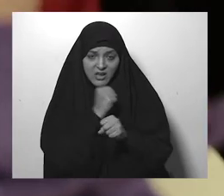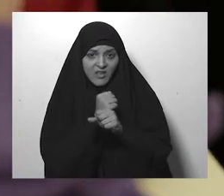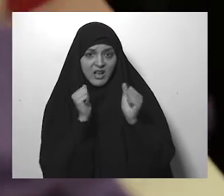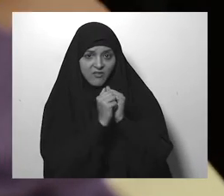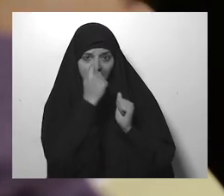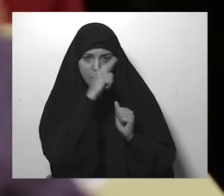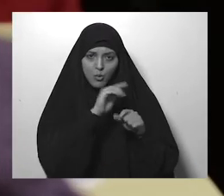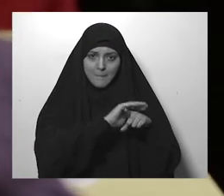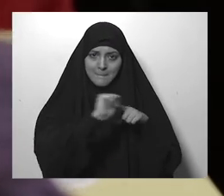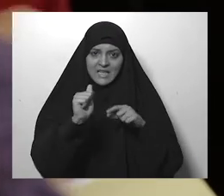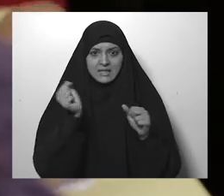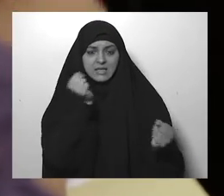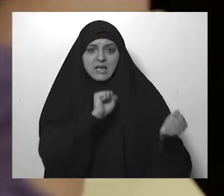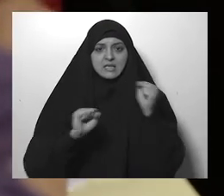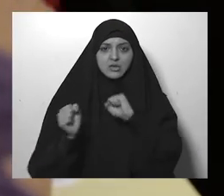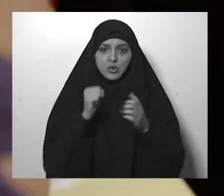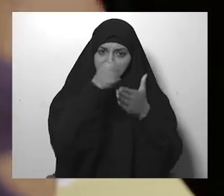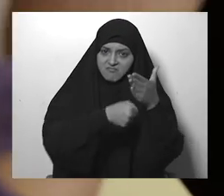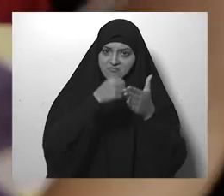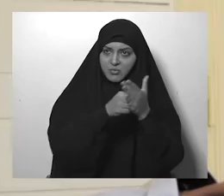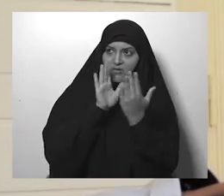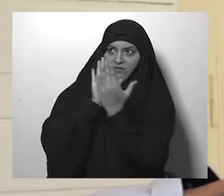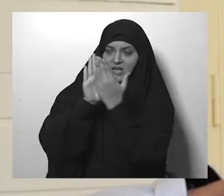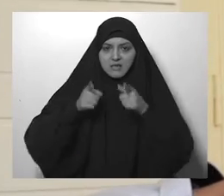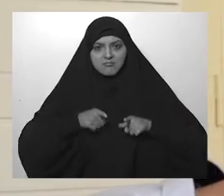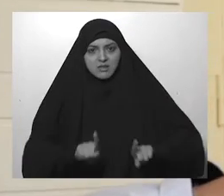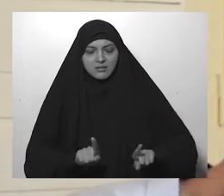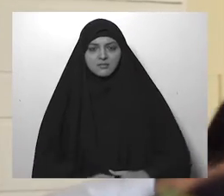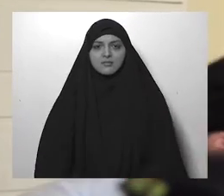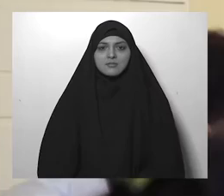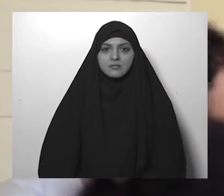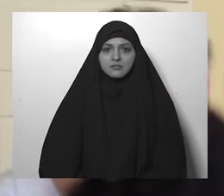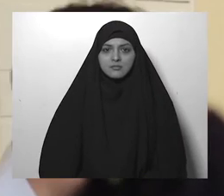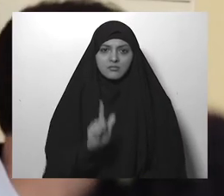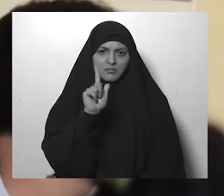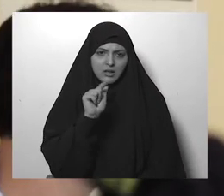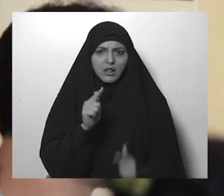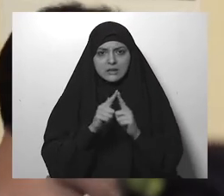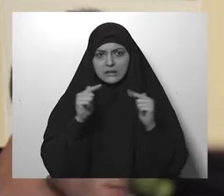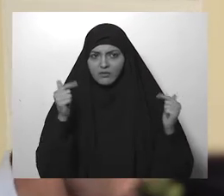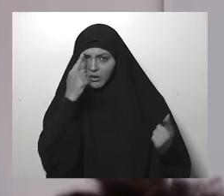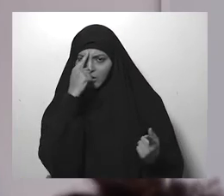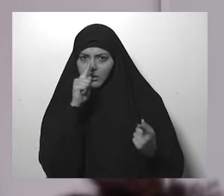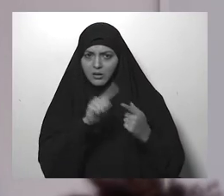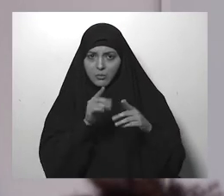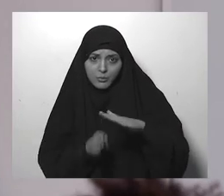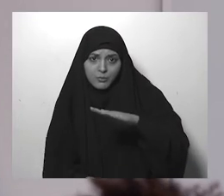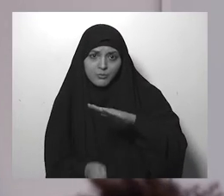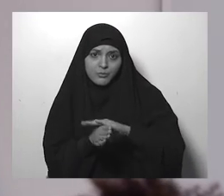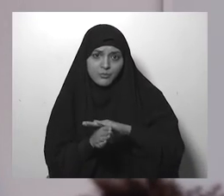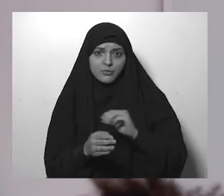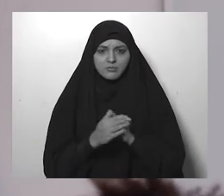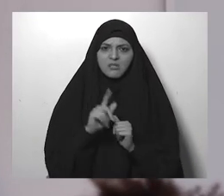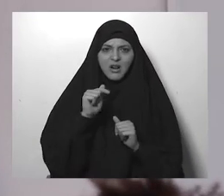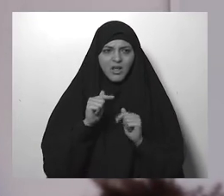pour mener leurs actions de plaidoyer face aux autorités il y avait différentes thématiques d'initiative en fait parce que